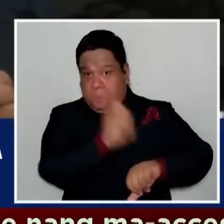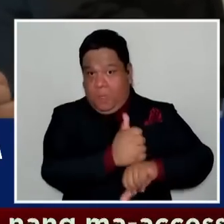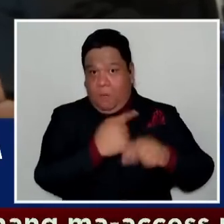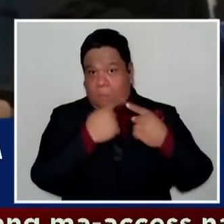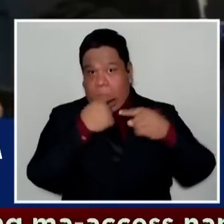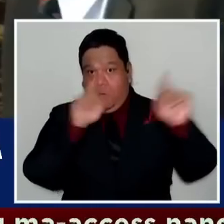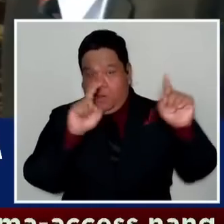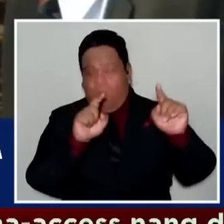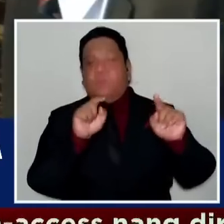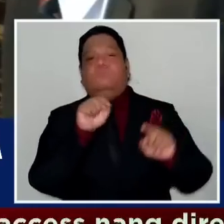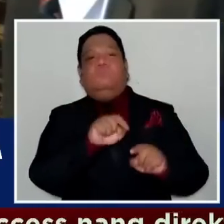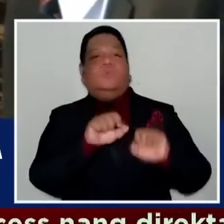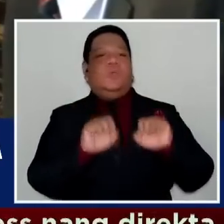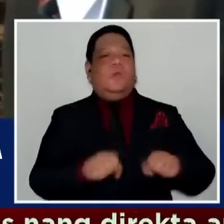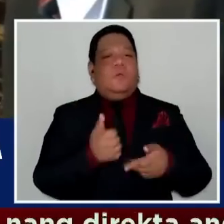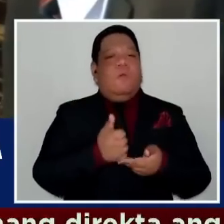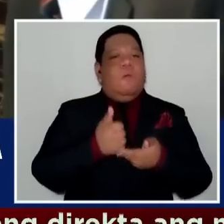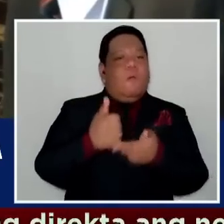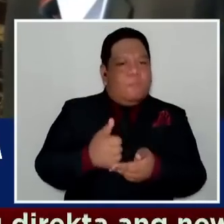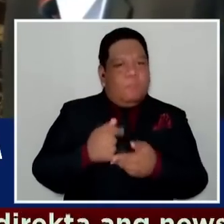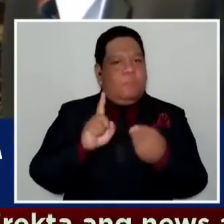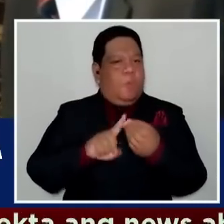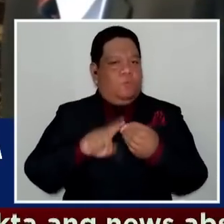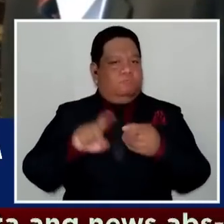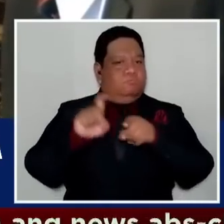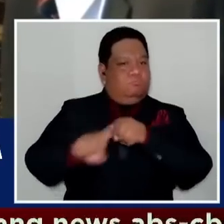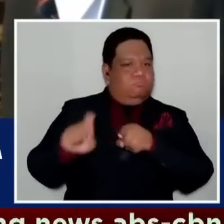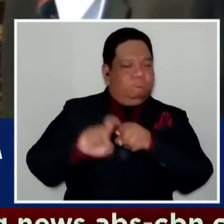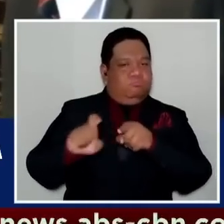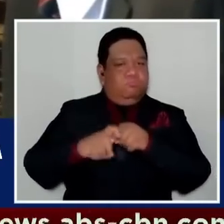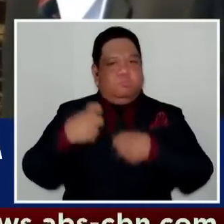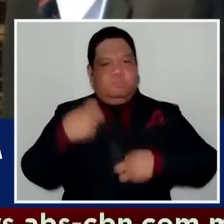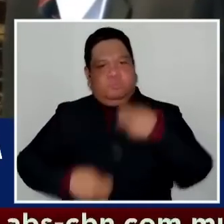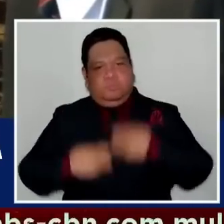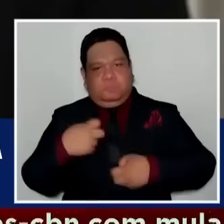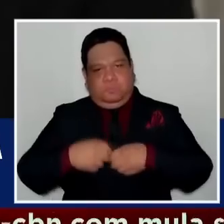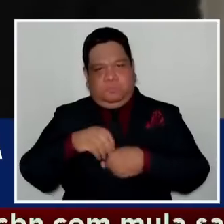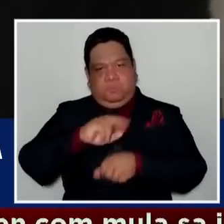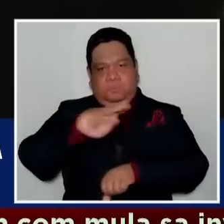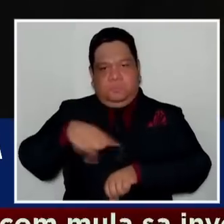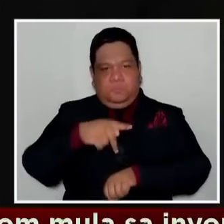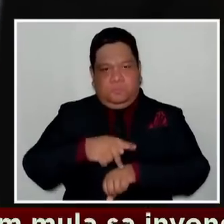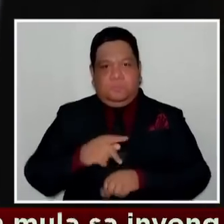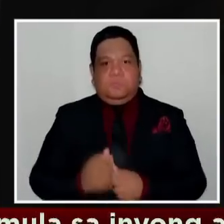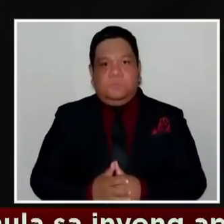ito sa serye ng power outages sa iba't ibang bahagi ng bansa.